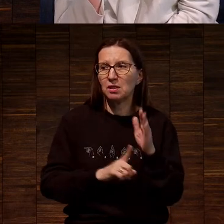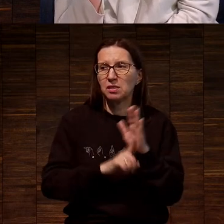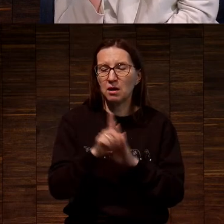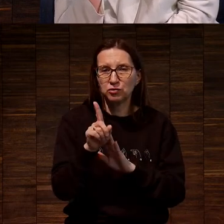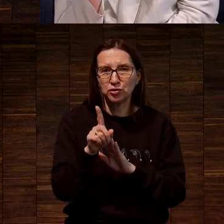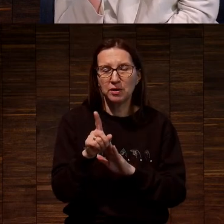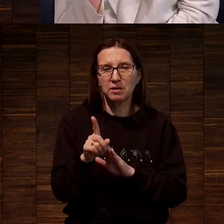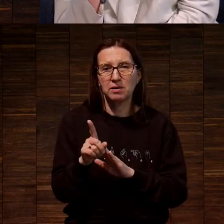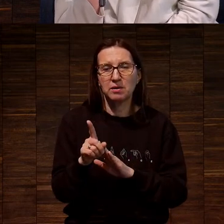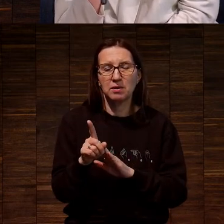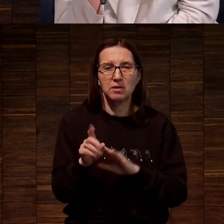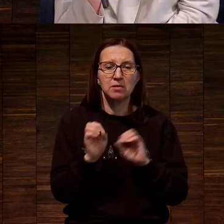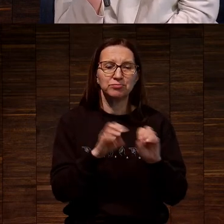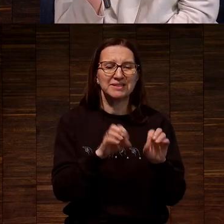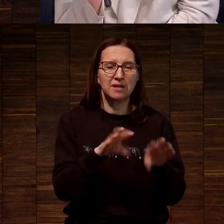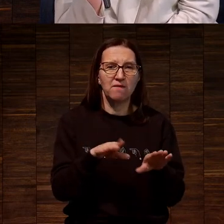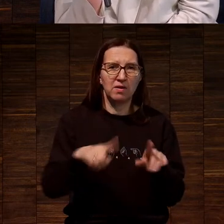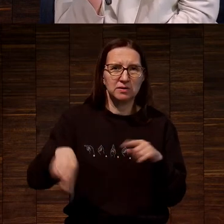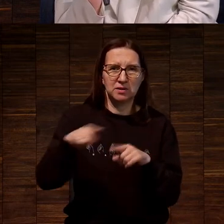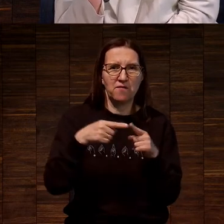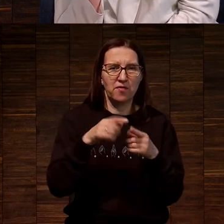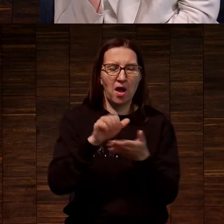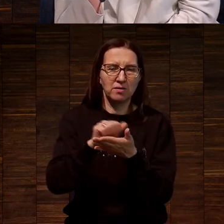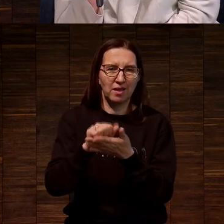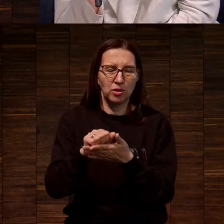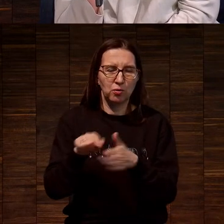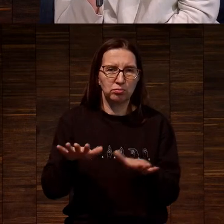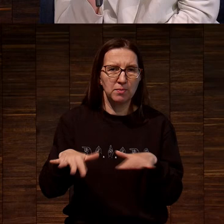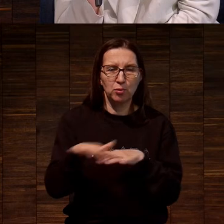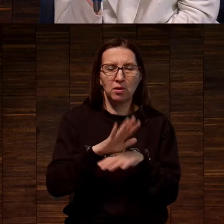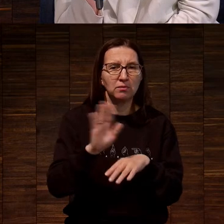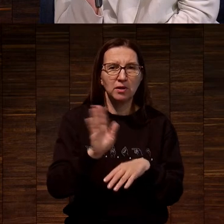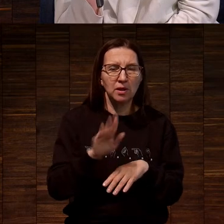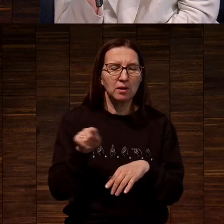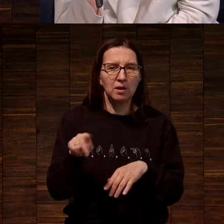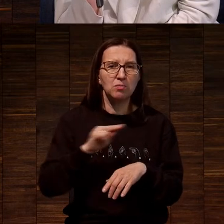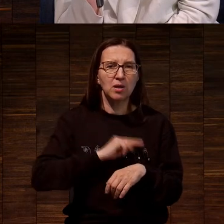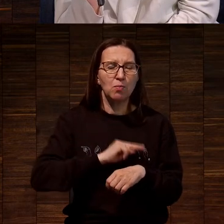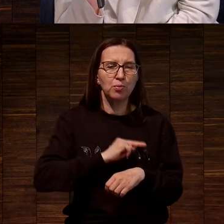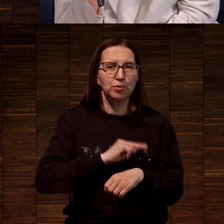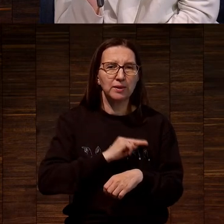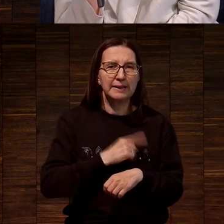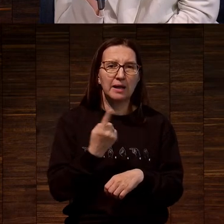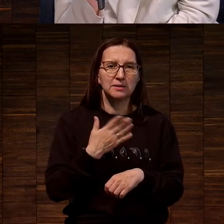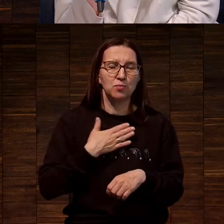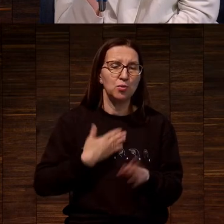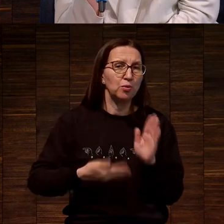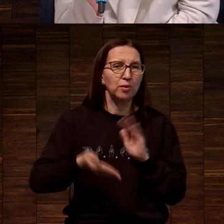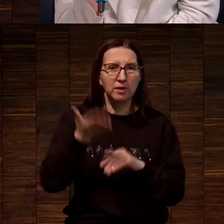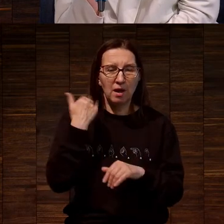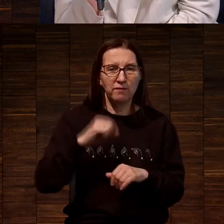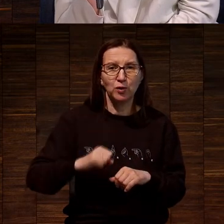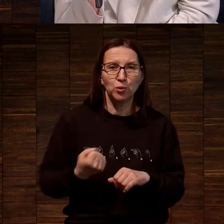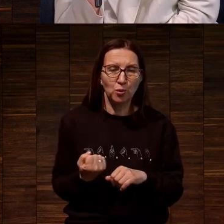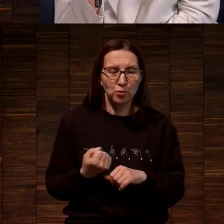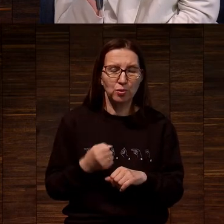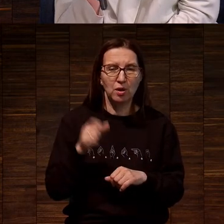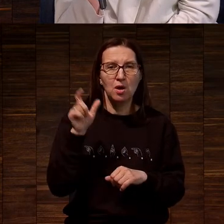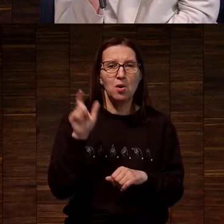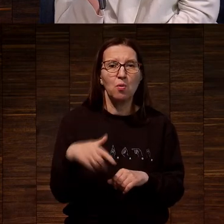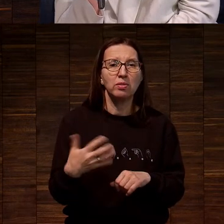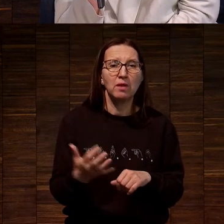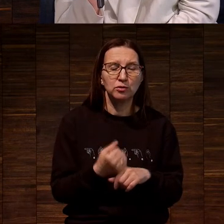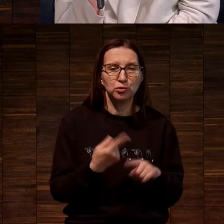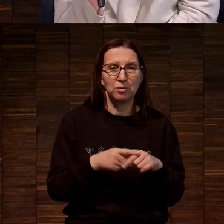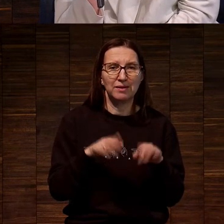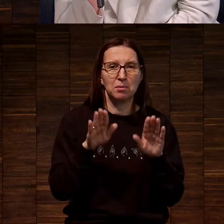начали сдаваться пространство. Там нет, там работает один мой давний друг, который нашел